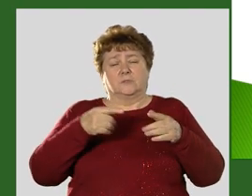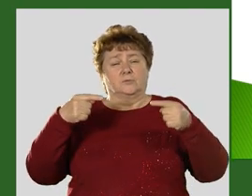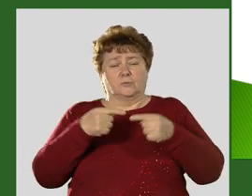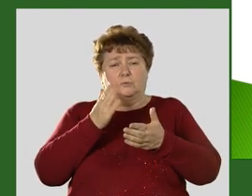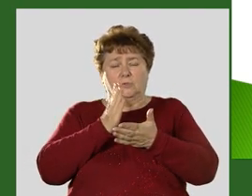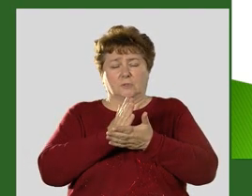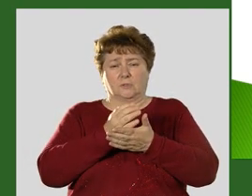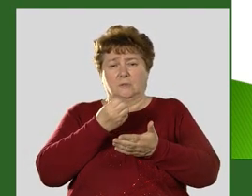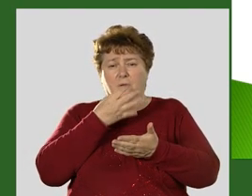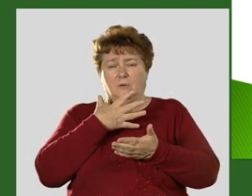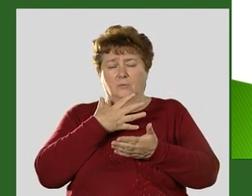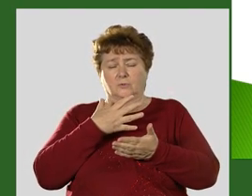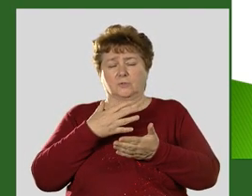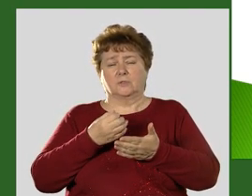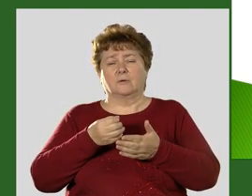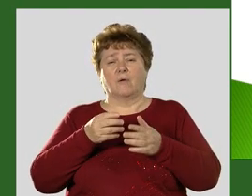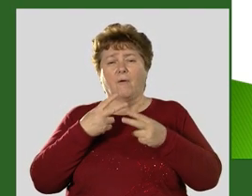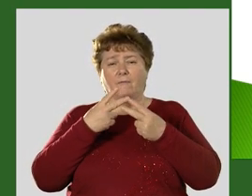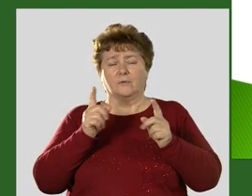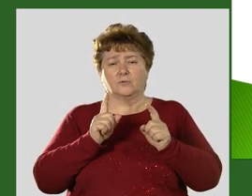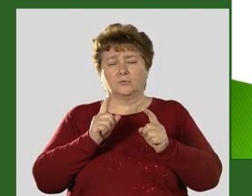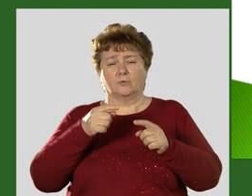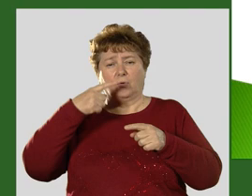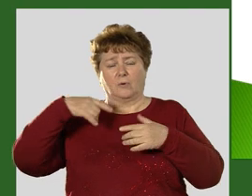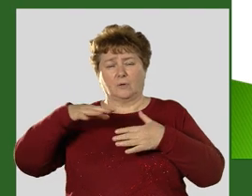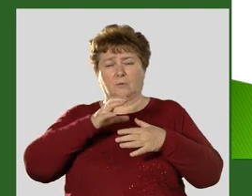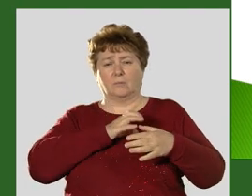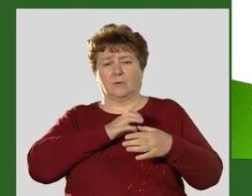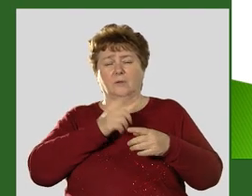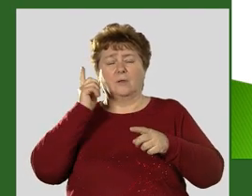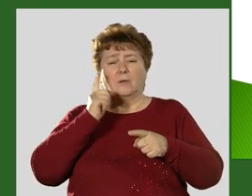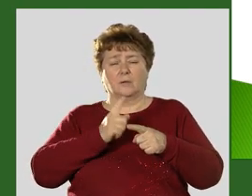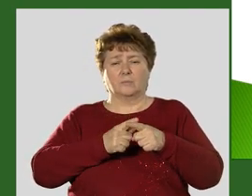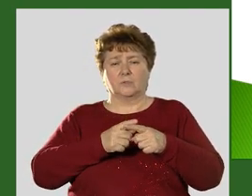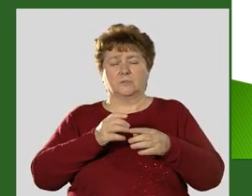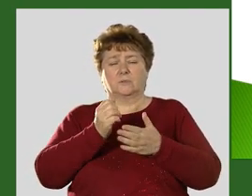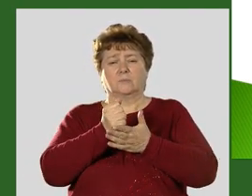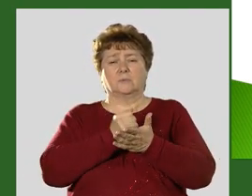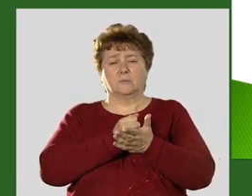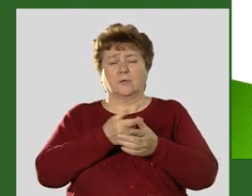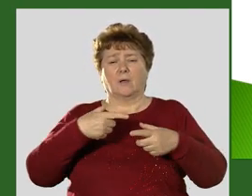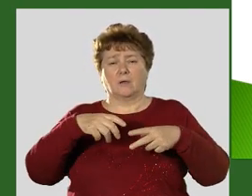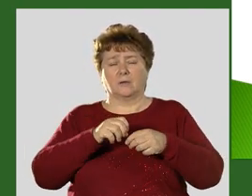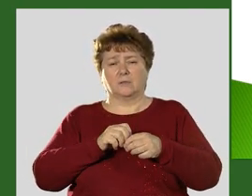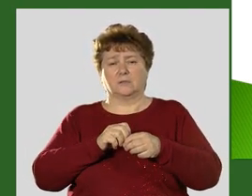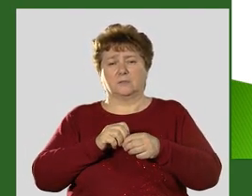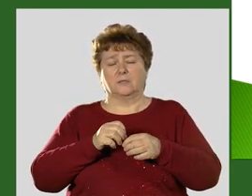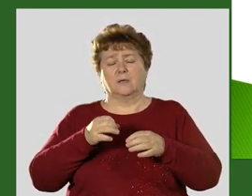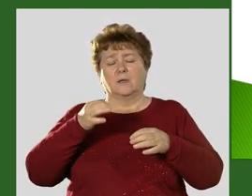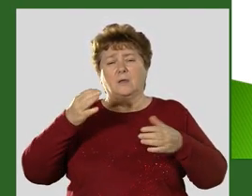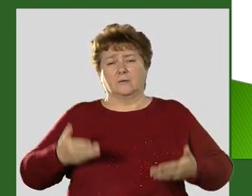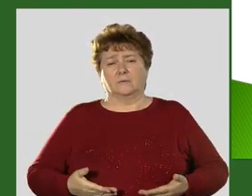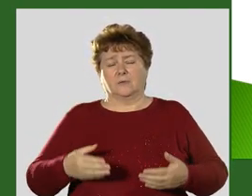очевидна. Очевидно и то, что Кыргызстан богат химическими ресурсами, где органическое